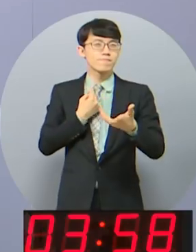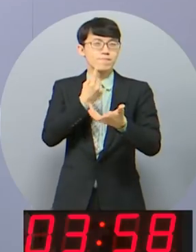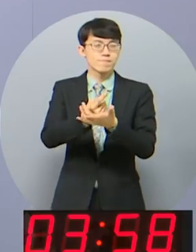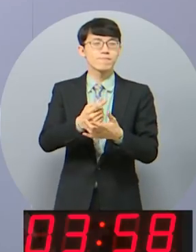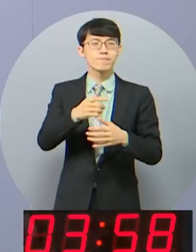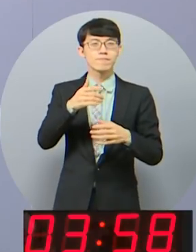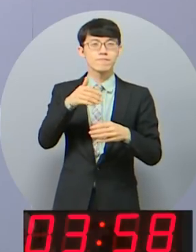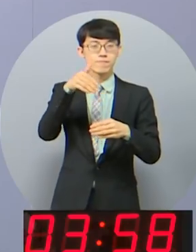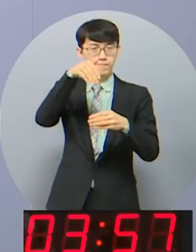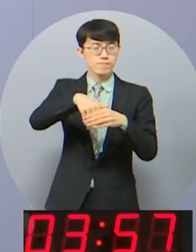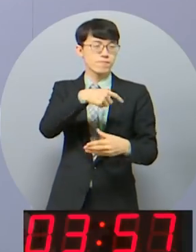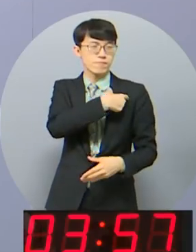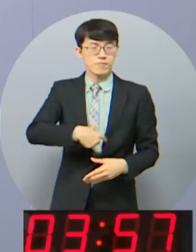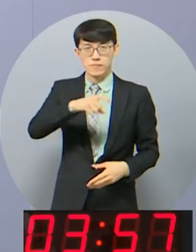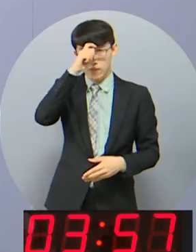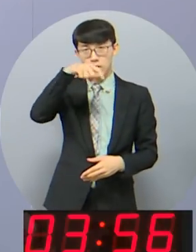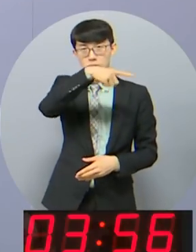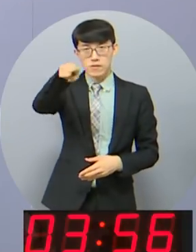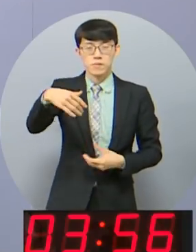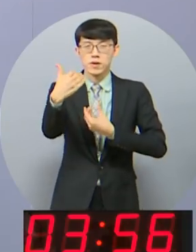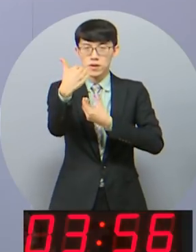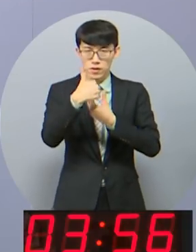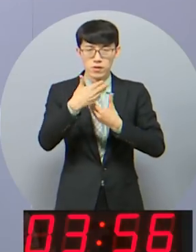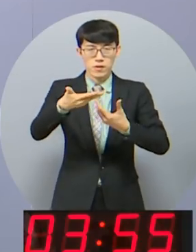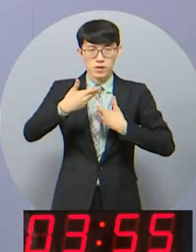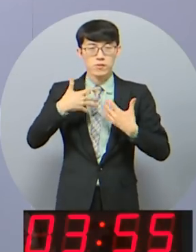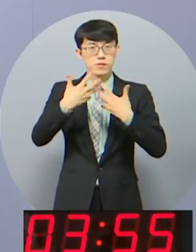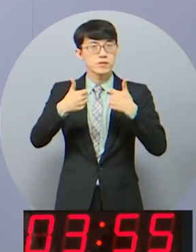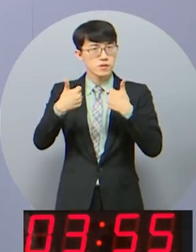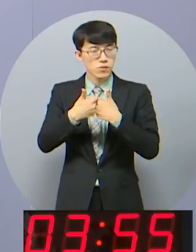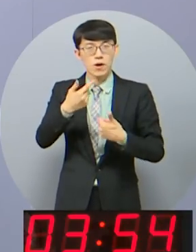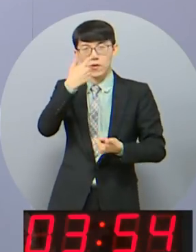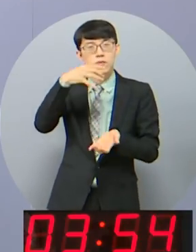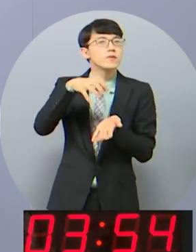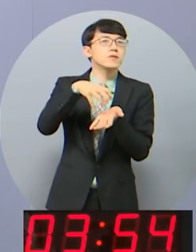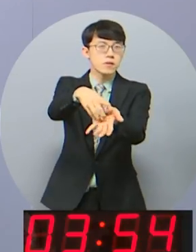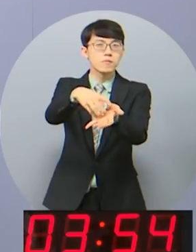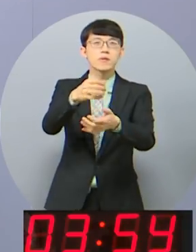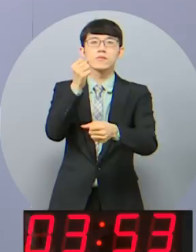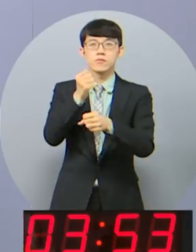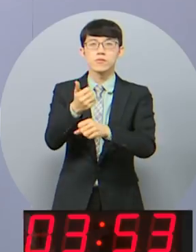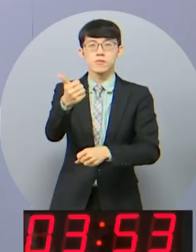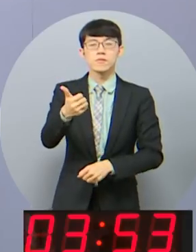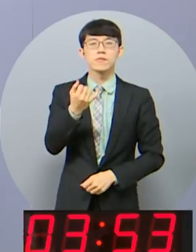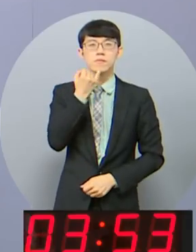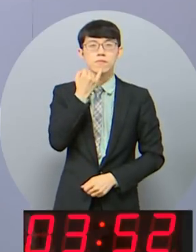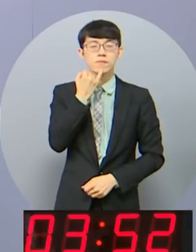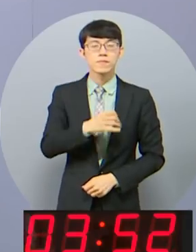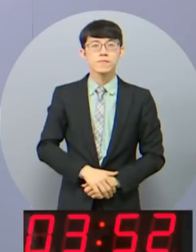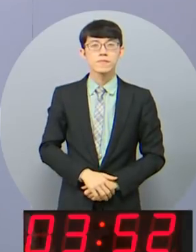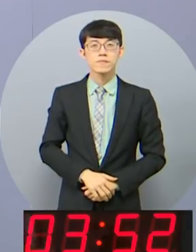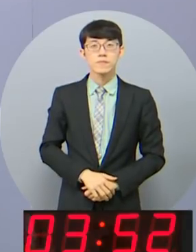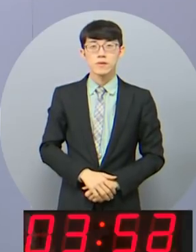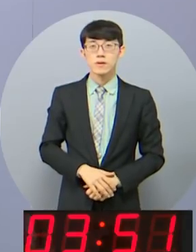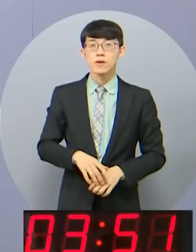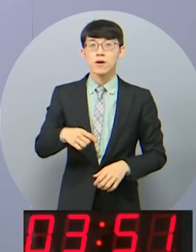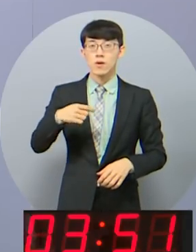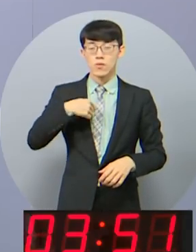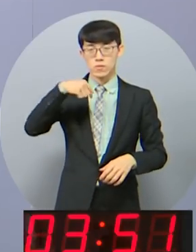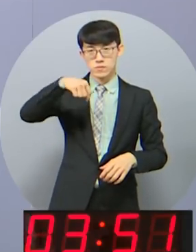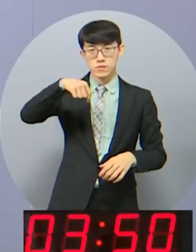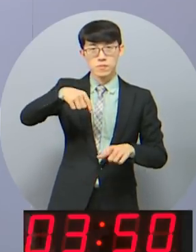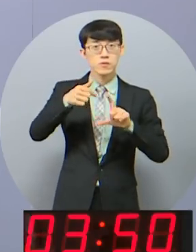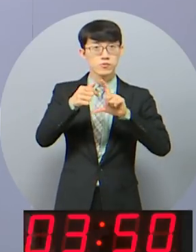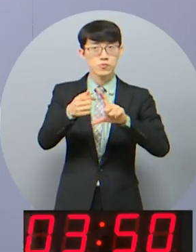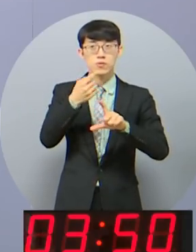望大家能够给我机会来证明，在我们这一区所有候选人中，唯一具